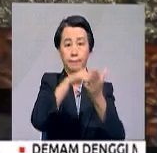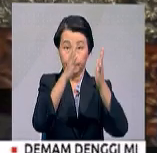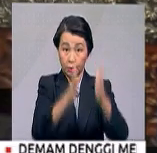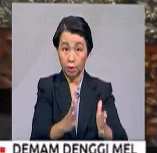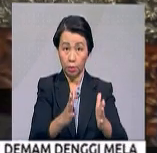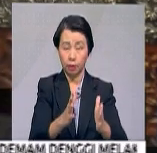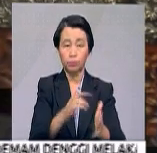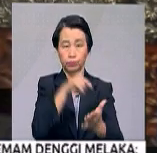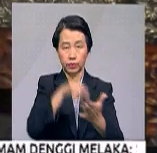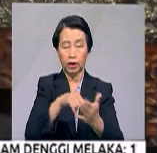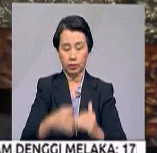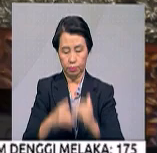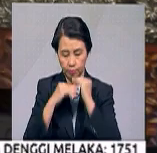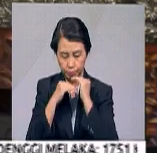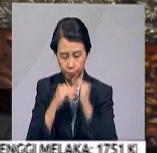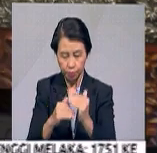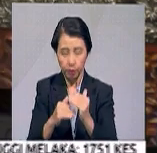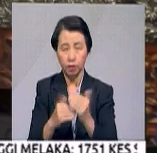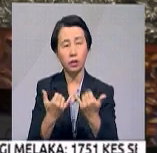ini masih lagi dalam peringkat